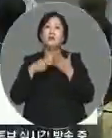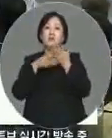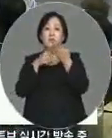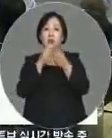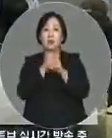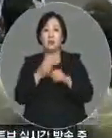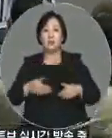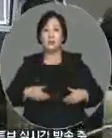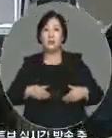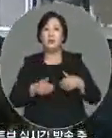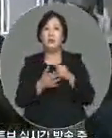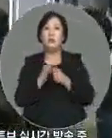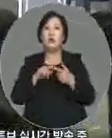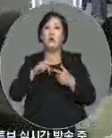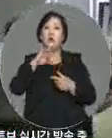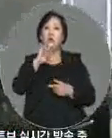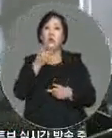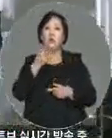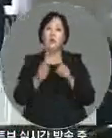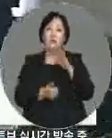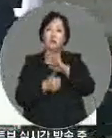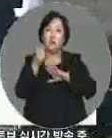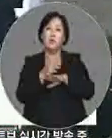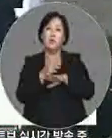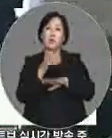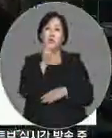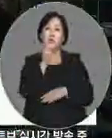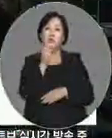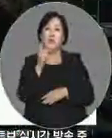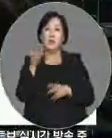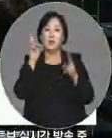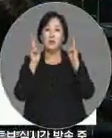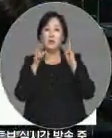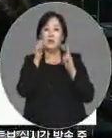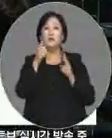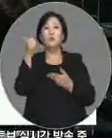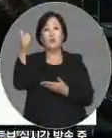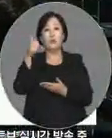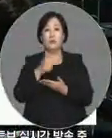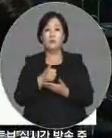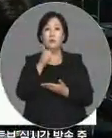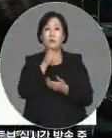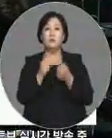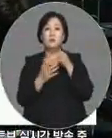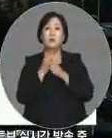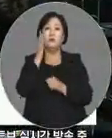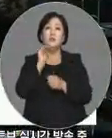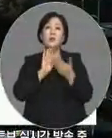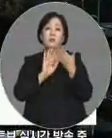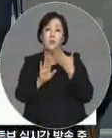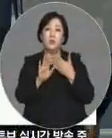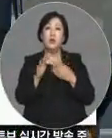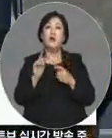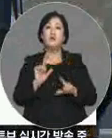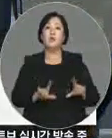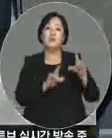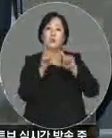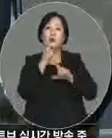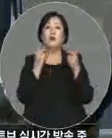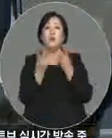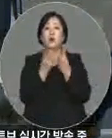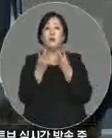좋겠다고. 대한상공회의소 회장인 SK 최태원 회장도 이례적으로 참석해 울산의 미래와 생존 방안을